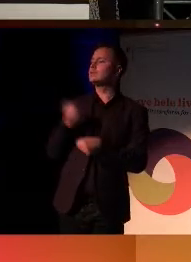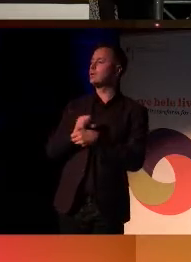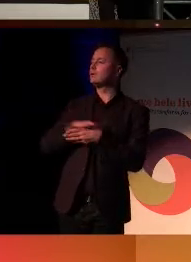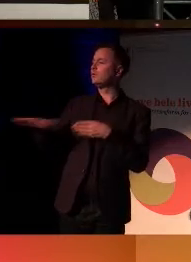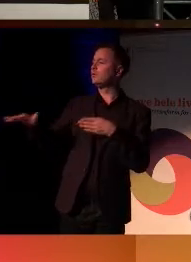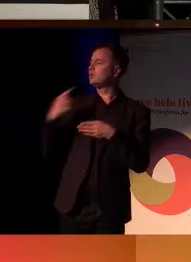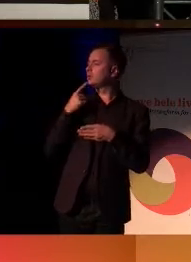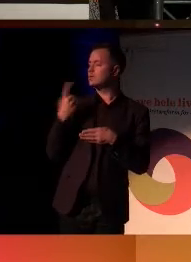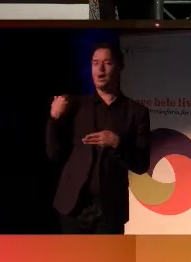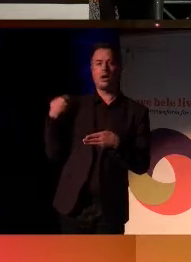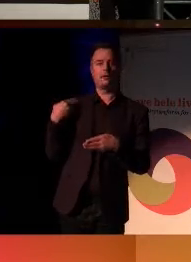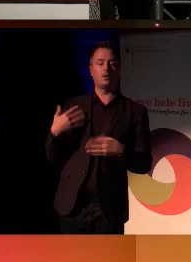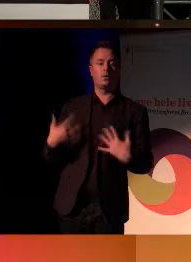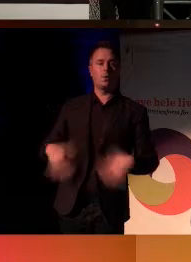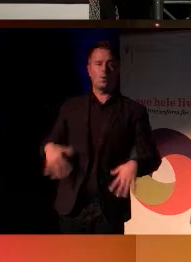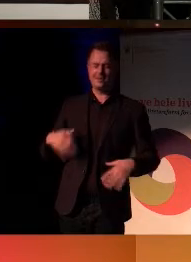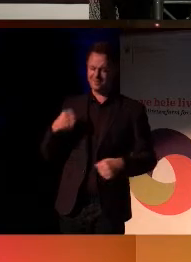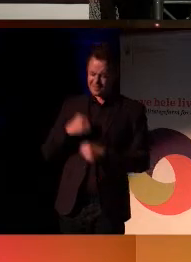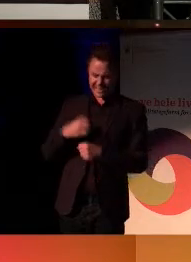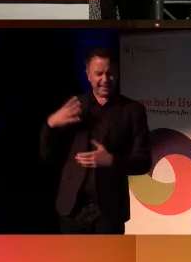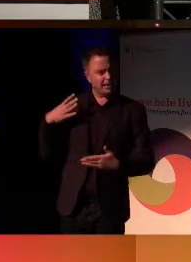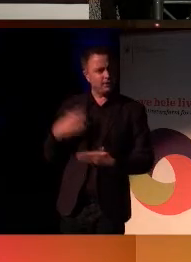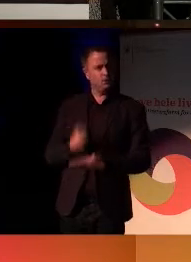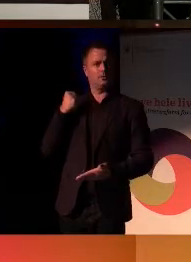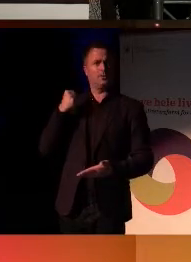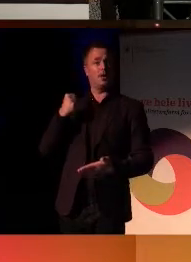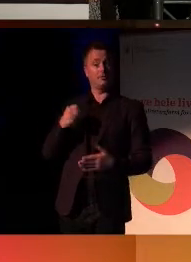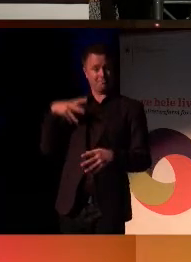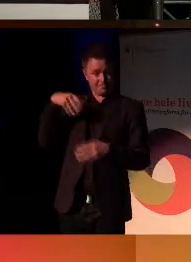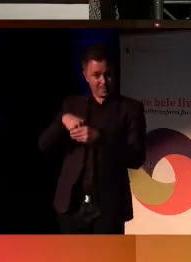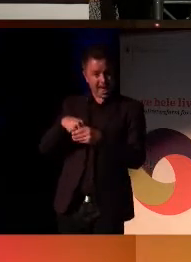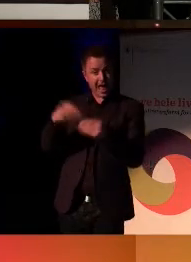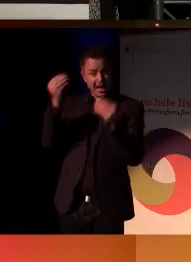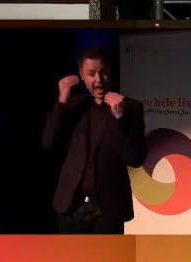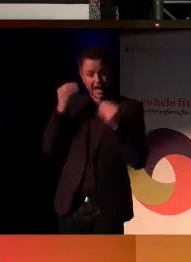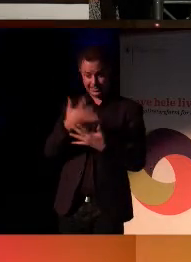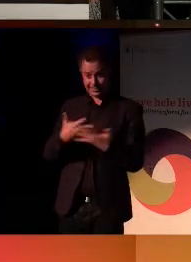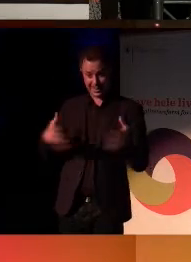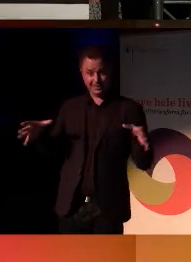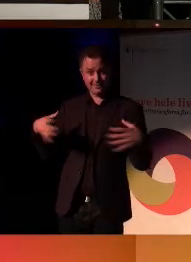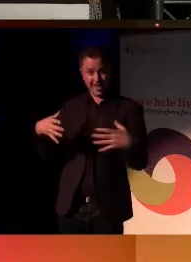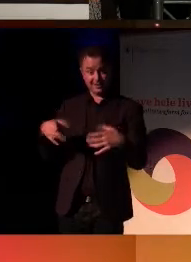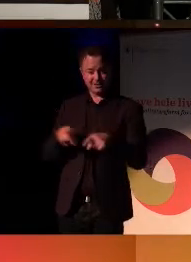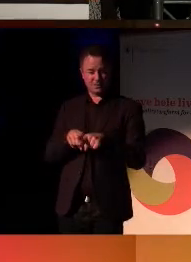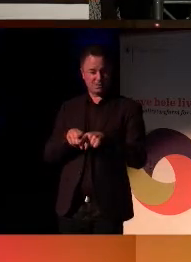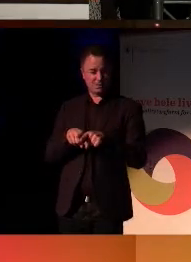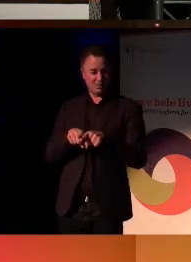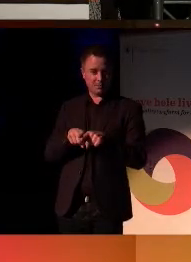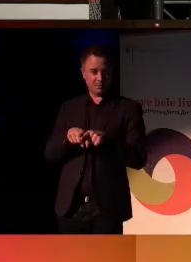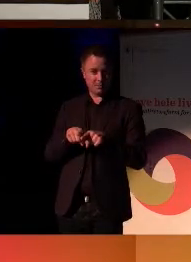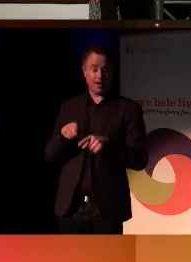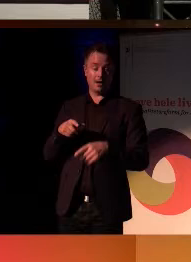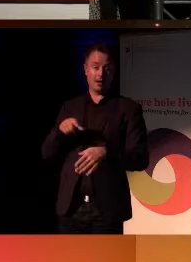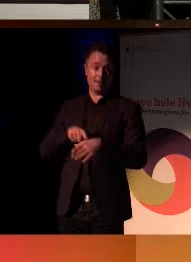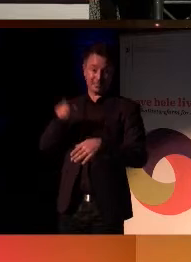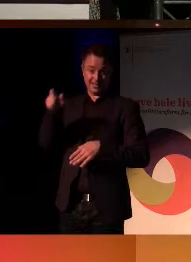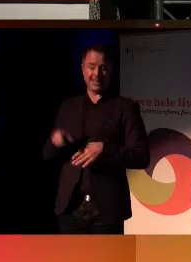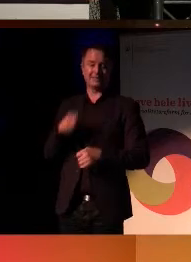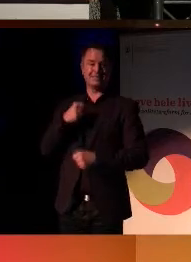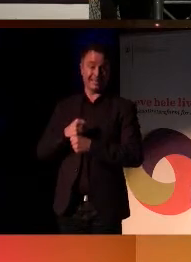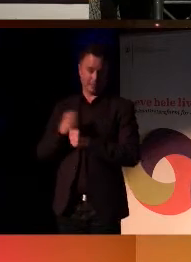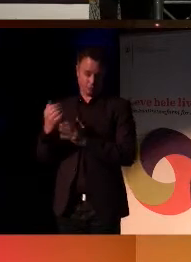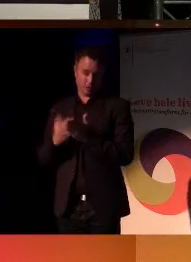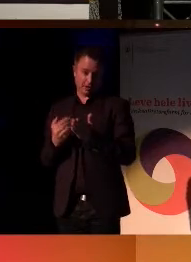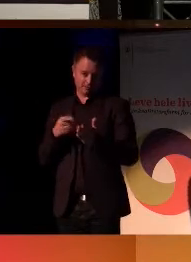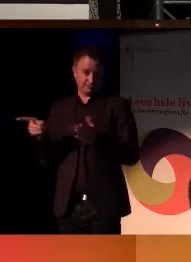stort utbytte de hadde av å være med i det læringsnettverket som utviklingssenteret eller som pasientsikkerhetsprogrammet